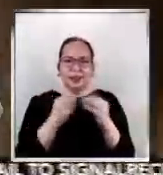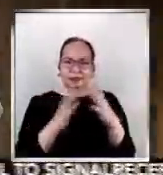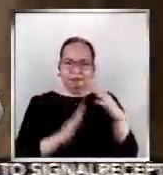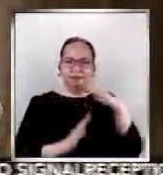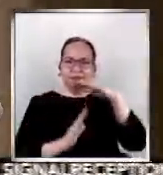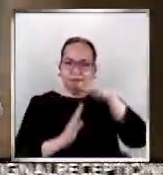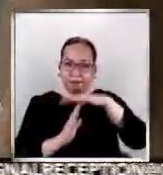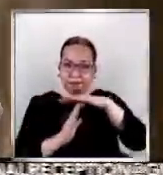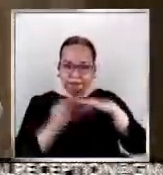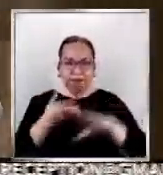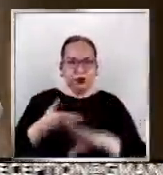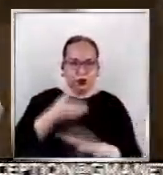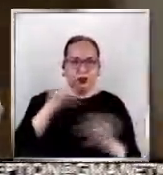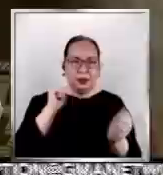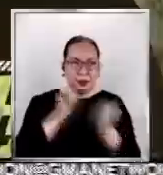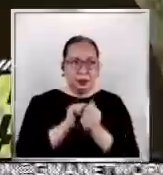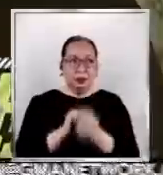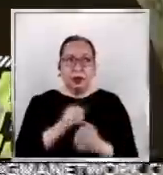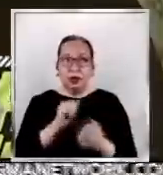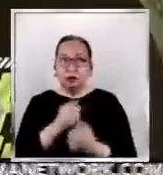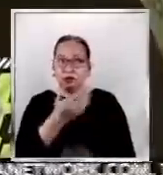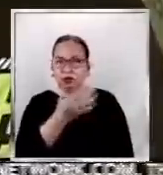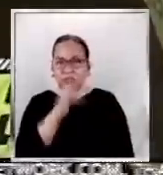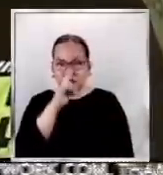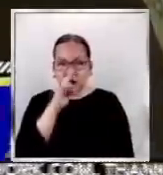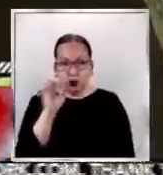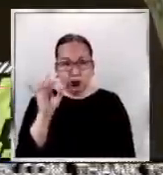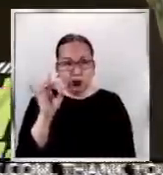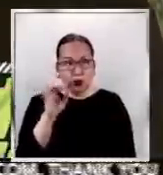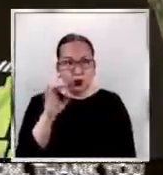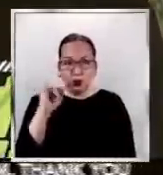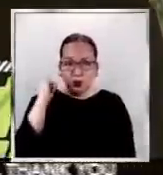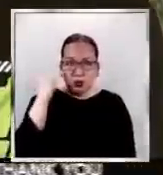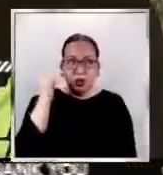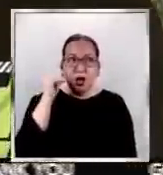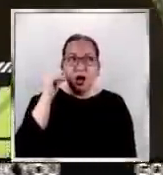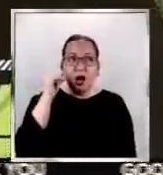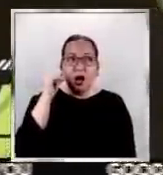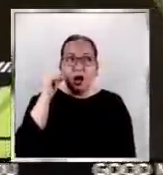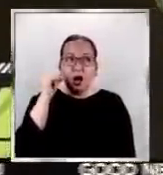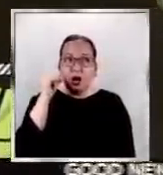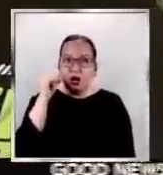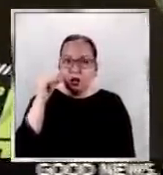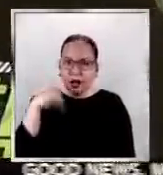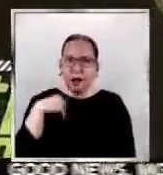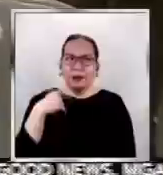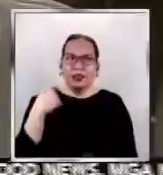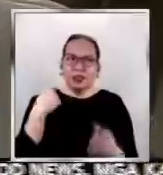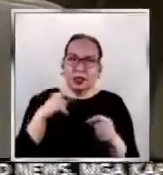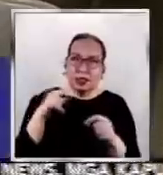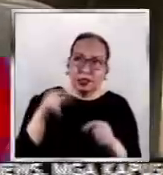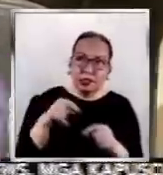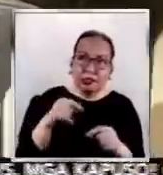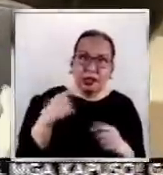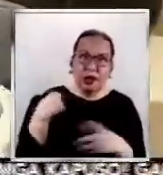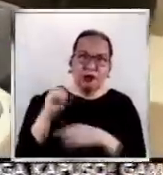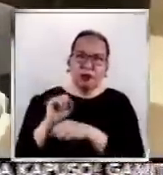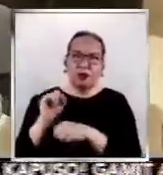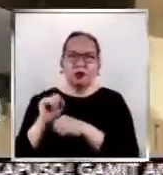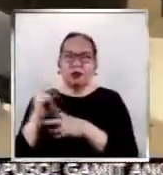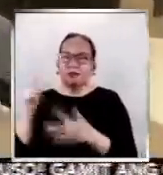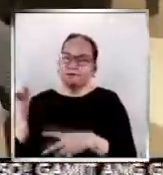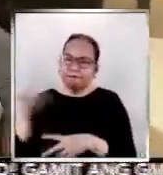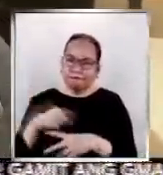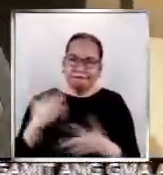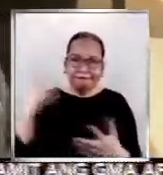18 taong gulang na si John. Hapon po, nagpa-full vaccinated na po ako. Kaya ngayon na po ako nakapabot. Ang mga nabigyan ng